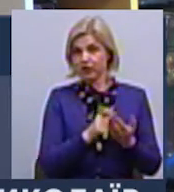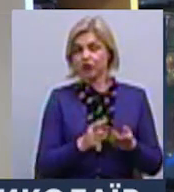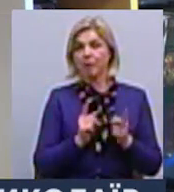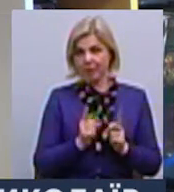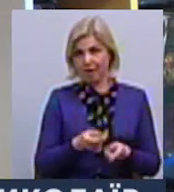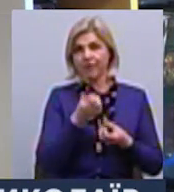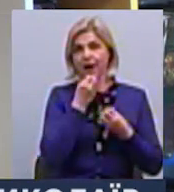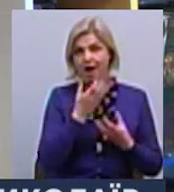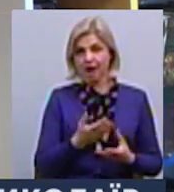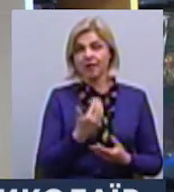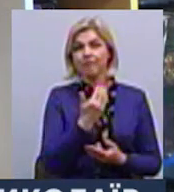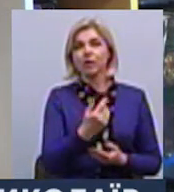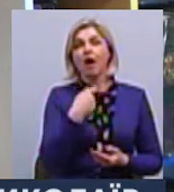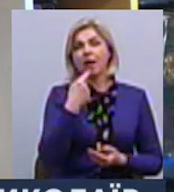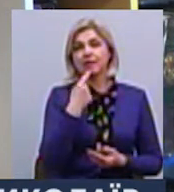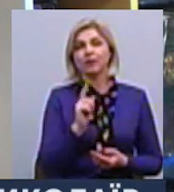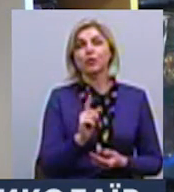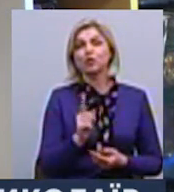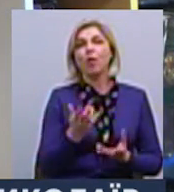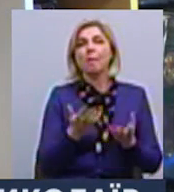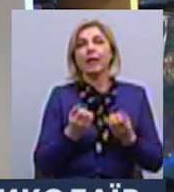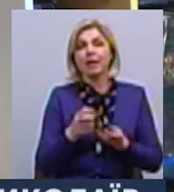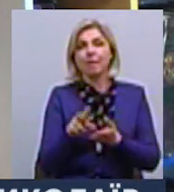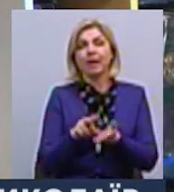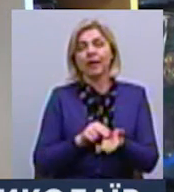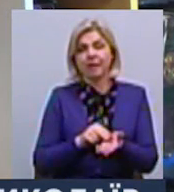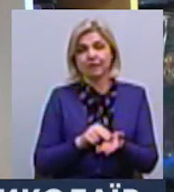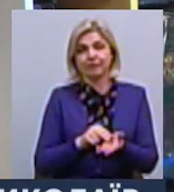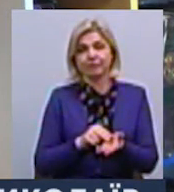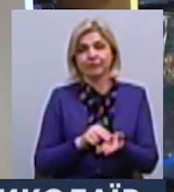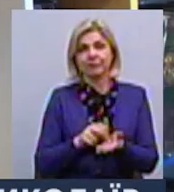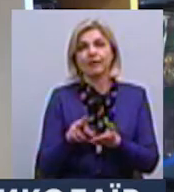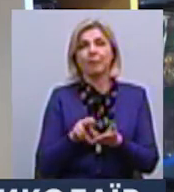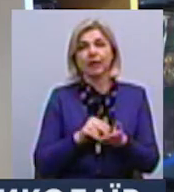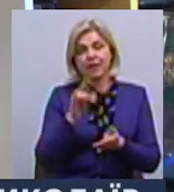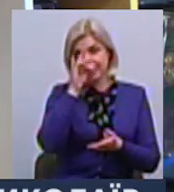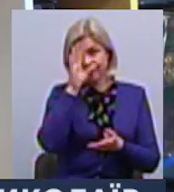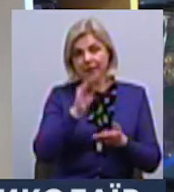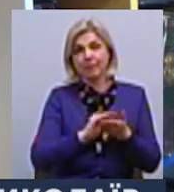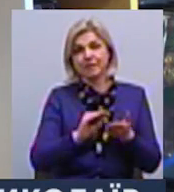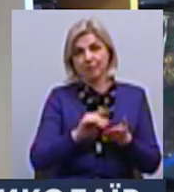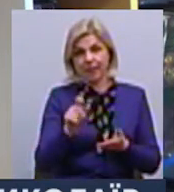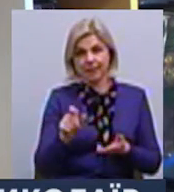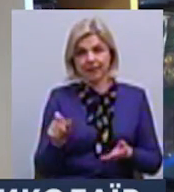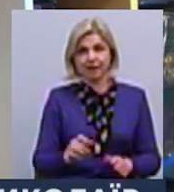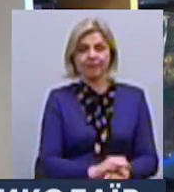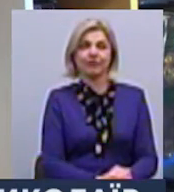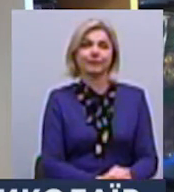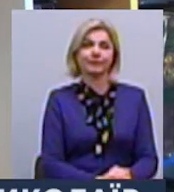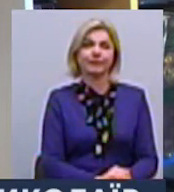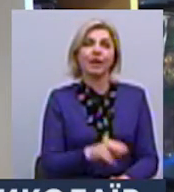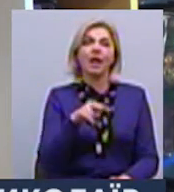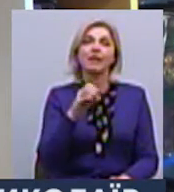справді гарні. Вона казала, що вона бере приклад з видатних письменниць,